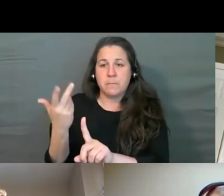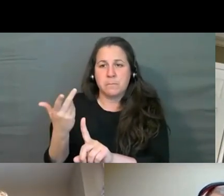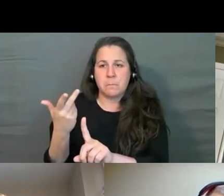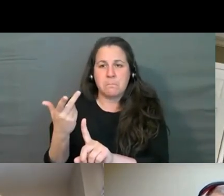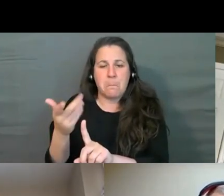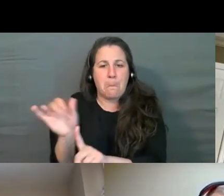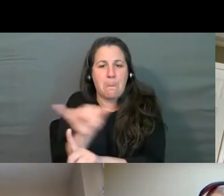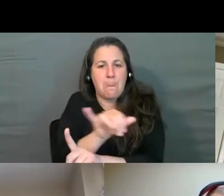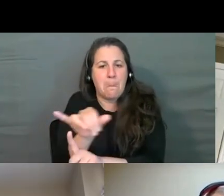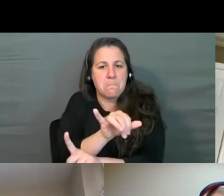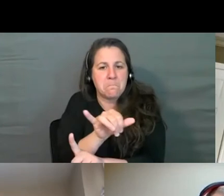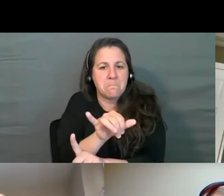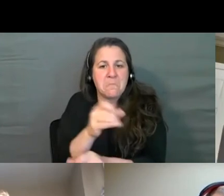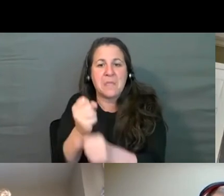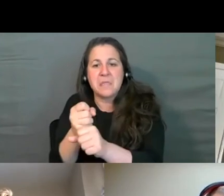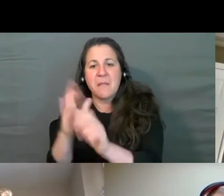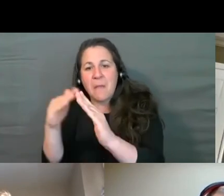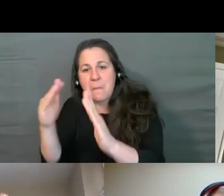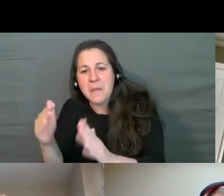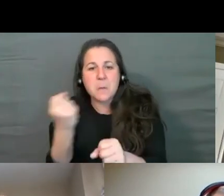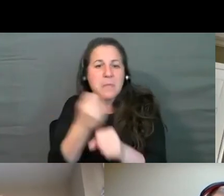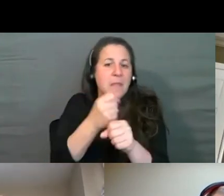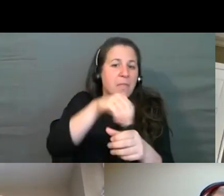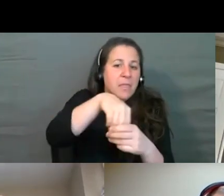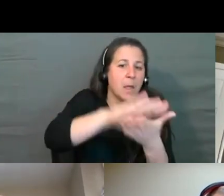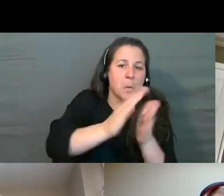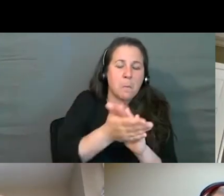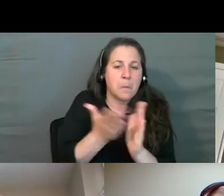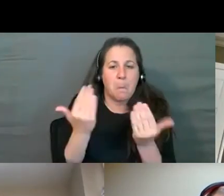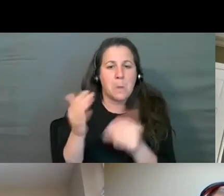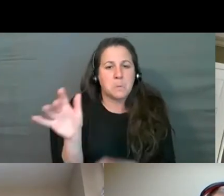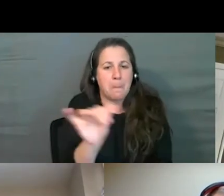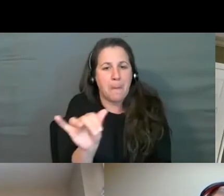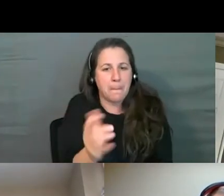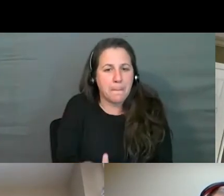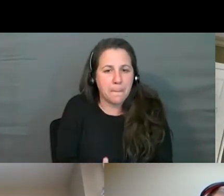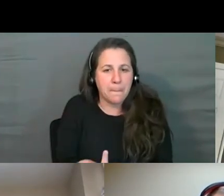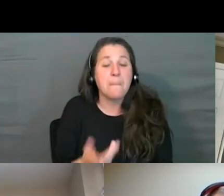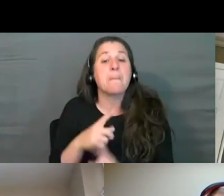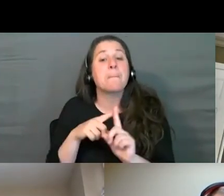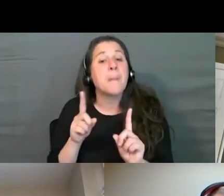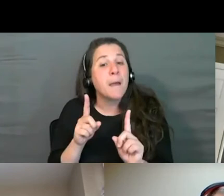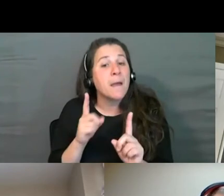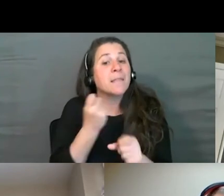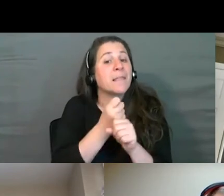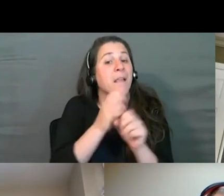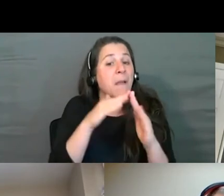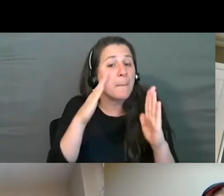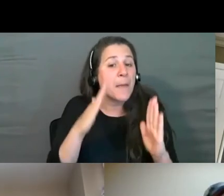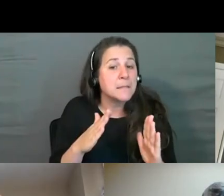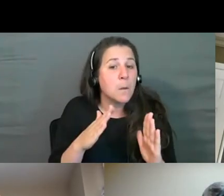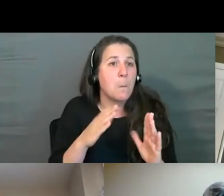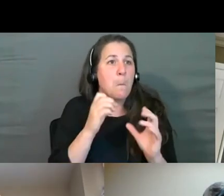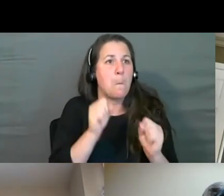même qu'elle soit télétravail ou qu'elle soit en entreprise. Cependant, le télétravail peut devenir une